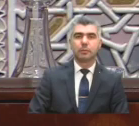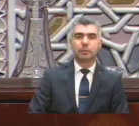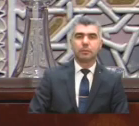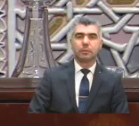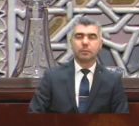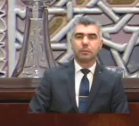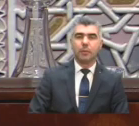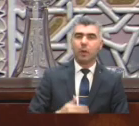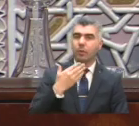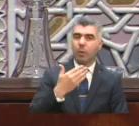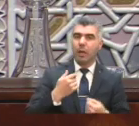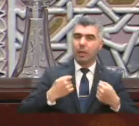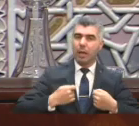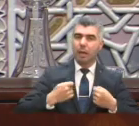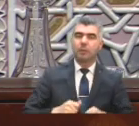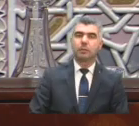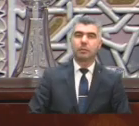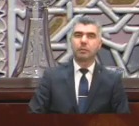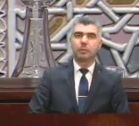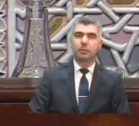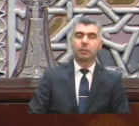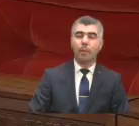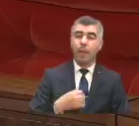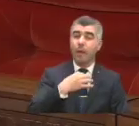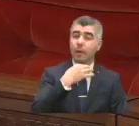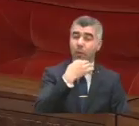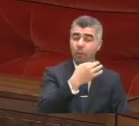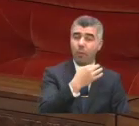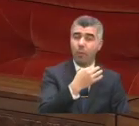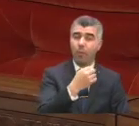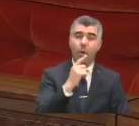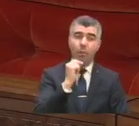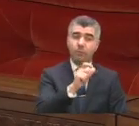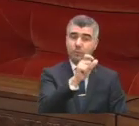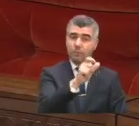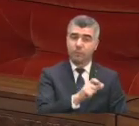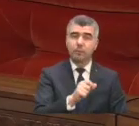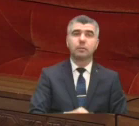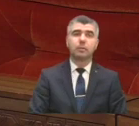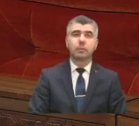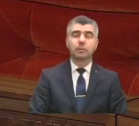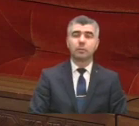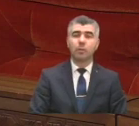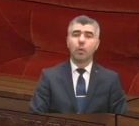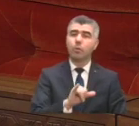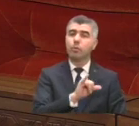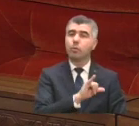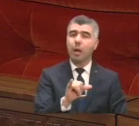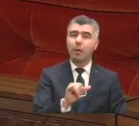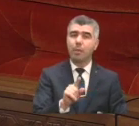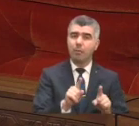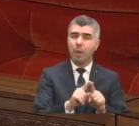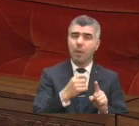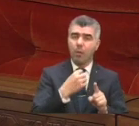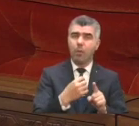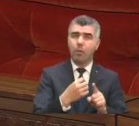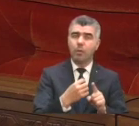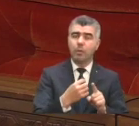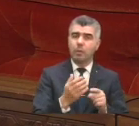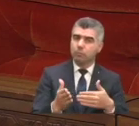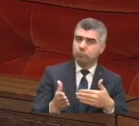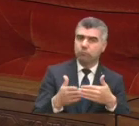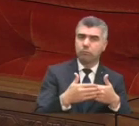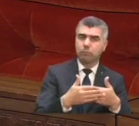شكرا السيدة الرئيسة. أنا بغيت غير نقول للسيد النائب بأنه لا يوجد أي قيود